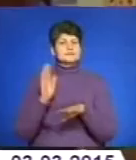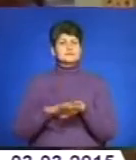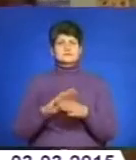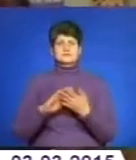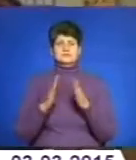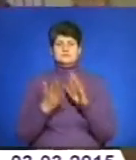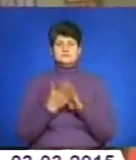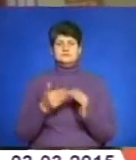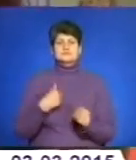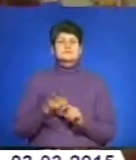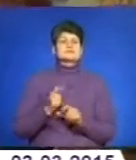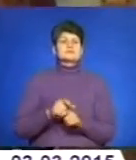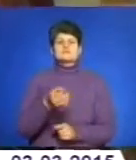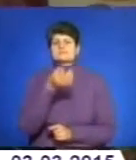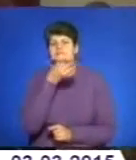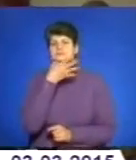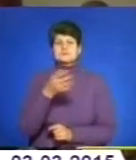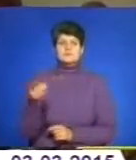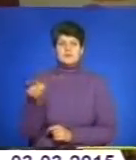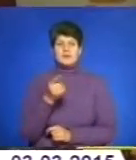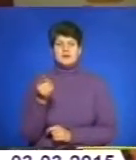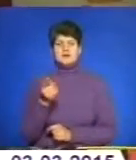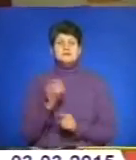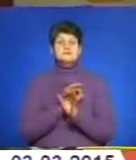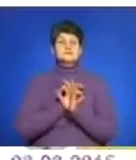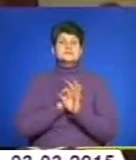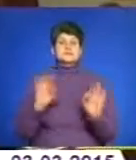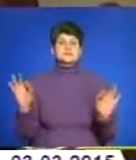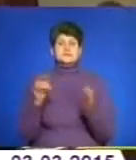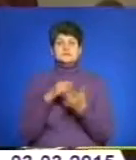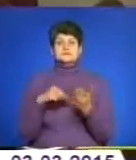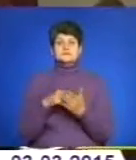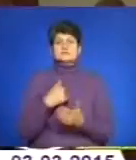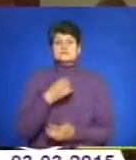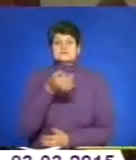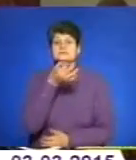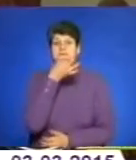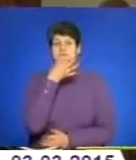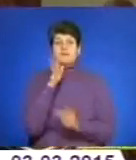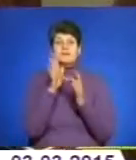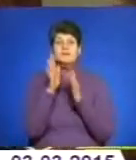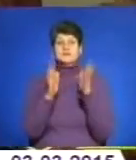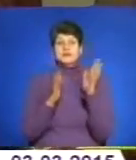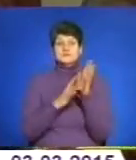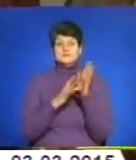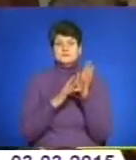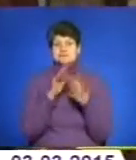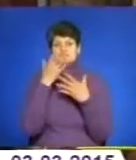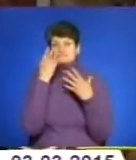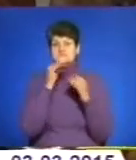дуже сподобалося в Тернополі, це дуже чудове місто. Мені сподобалося Різдво, воно було